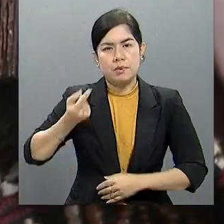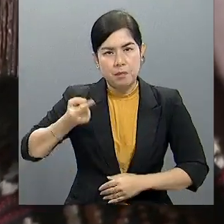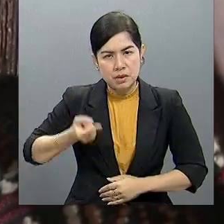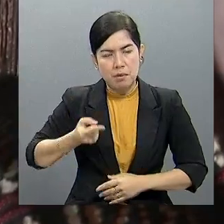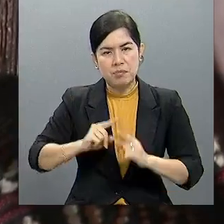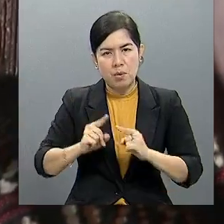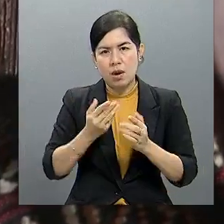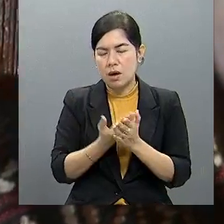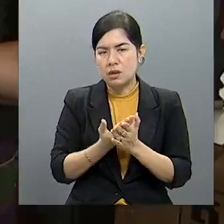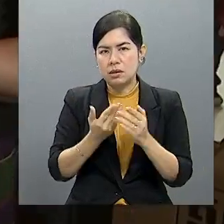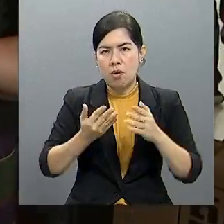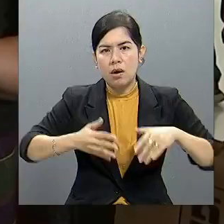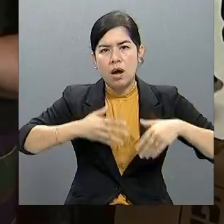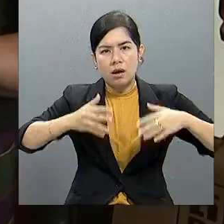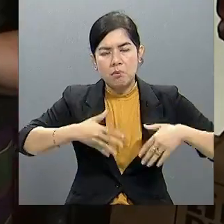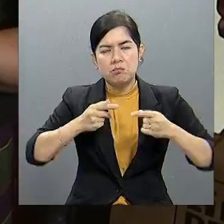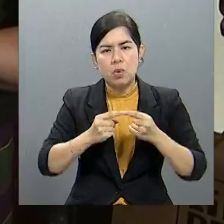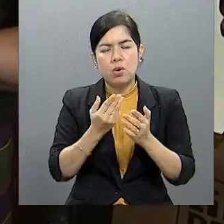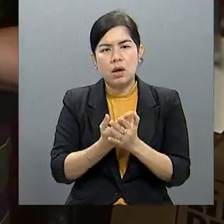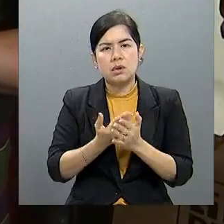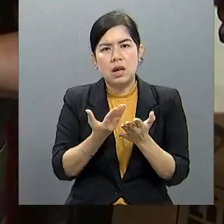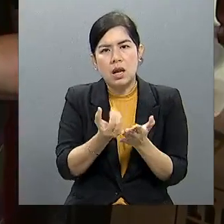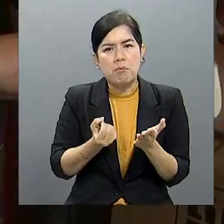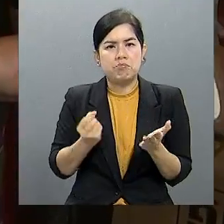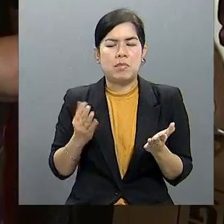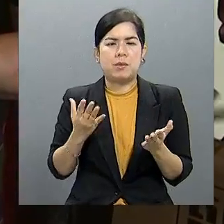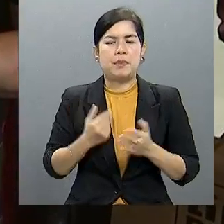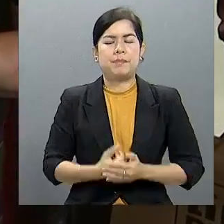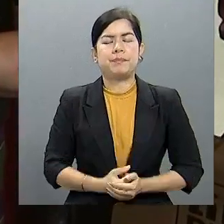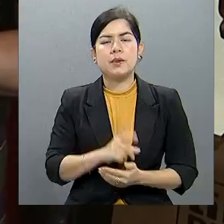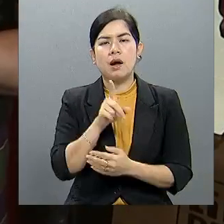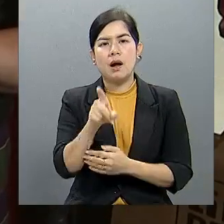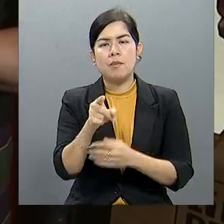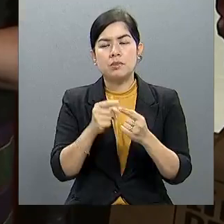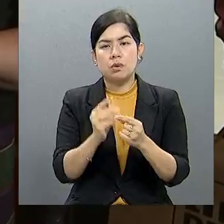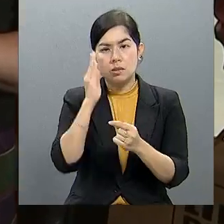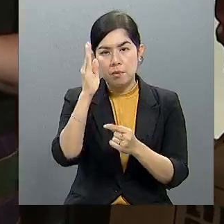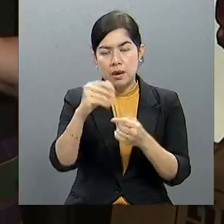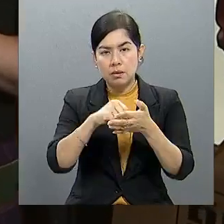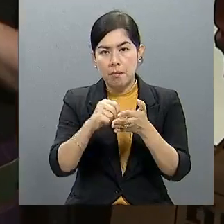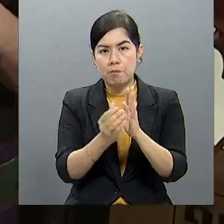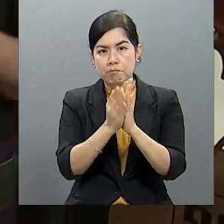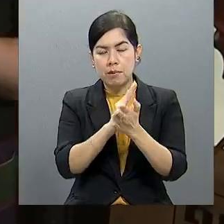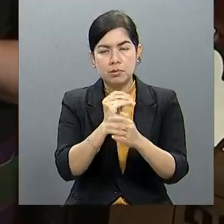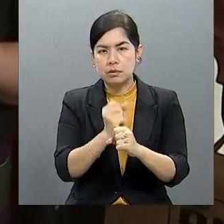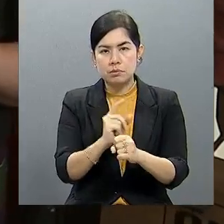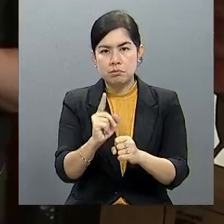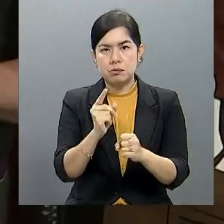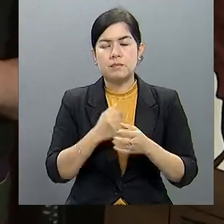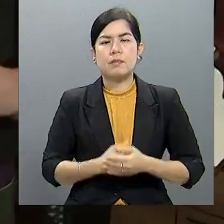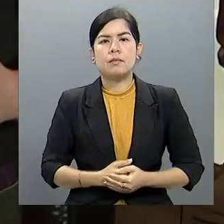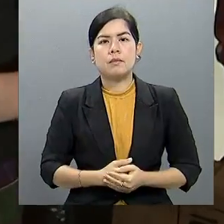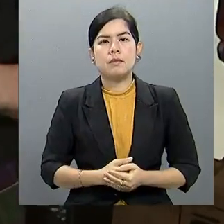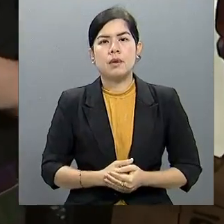คุระบ prendsนี้เราคีการปรบทำเปนเท่ากัสถานการณอย่ไรบ้างอันนัที่หน่งคร